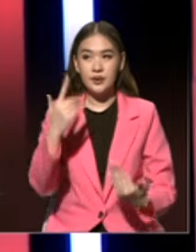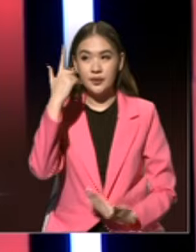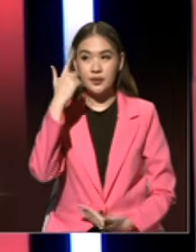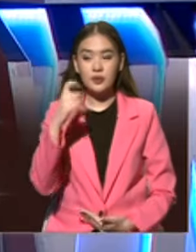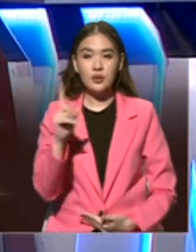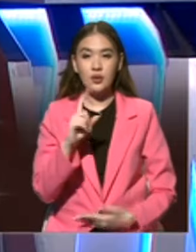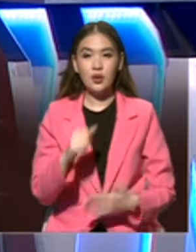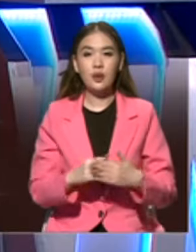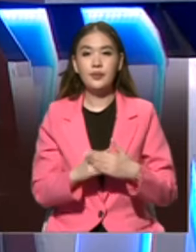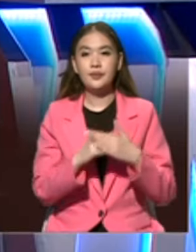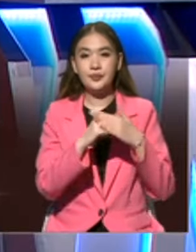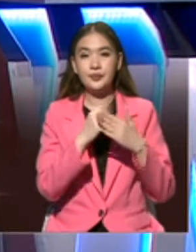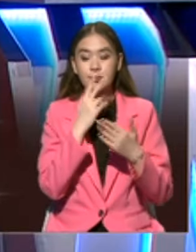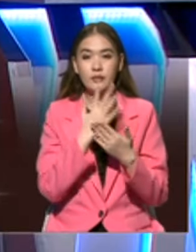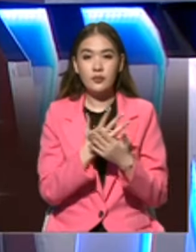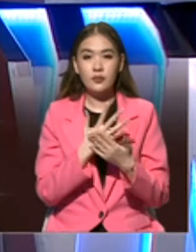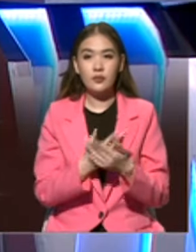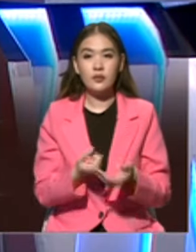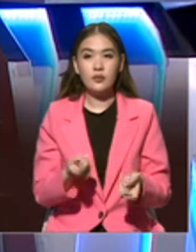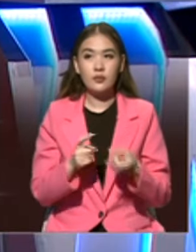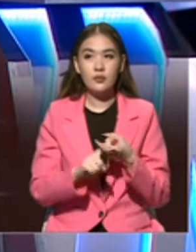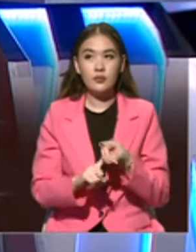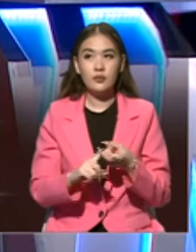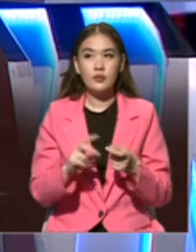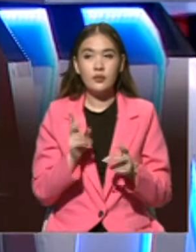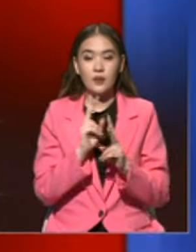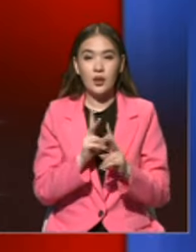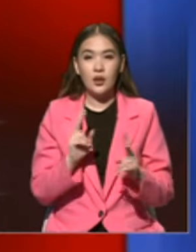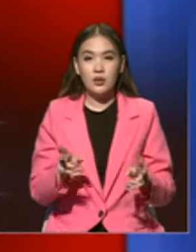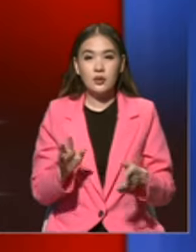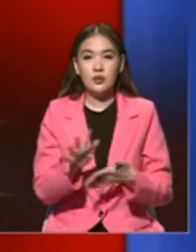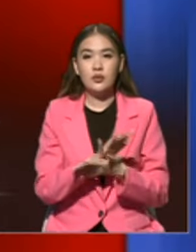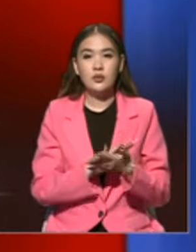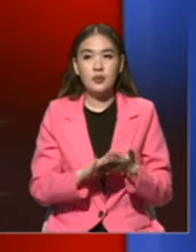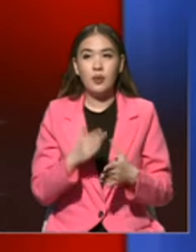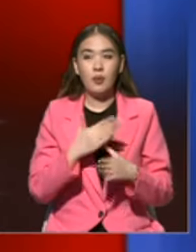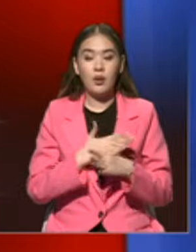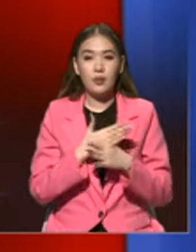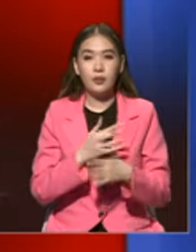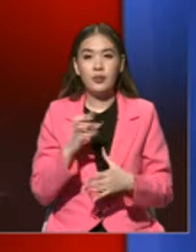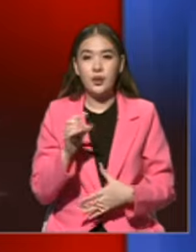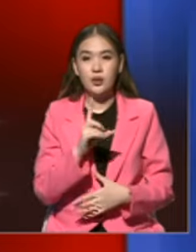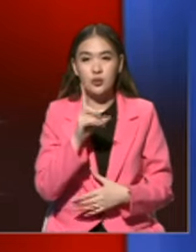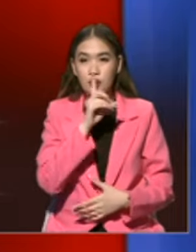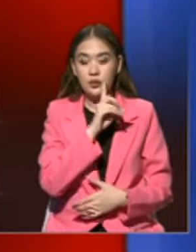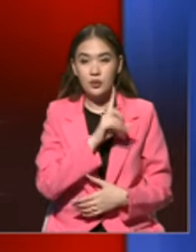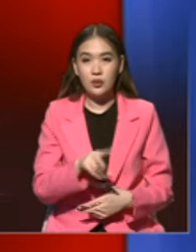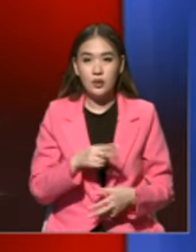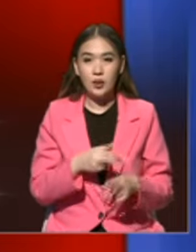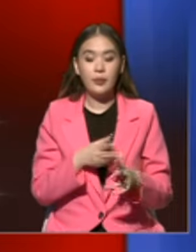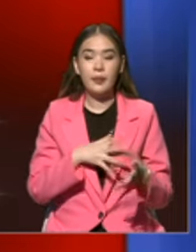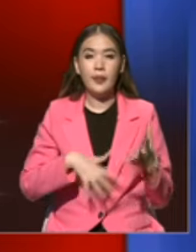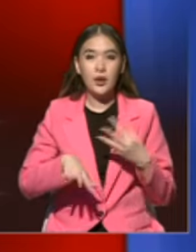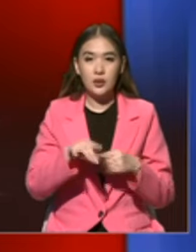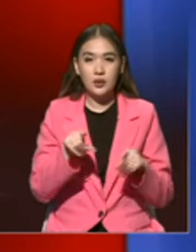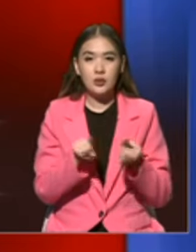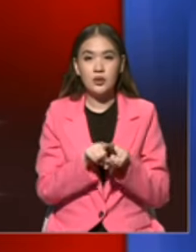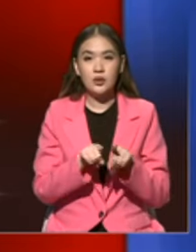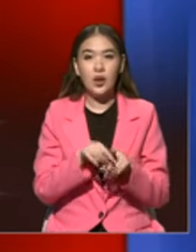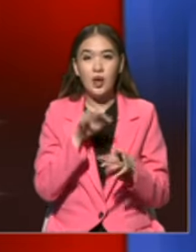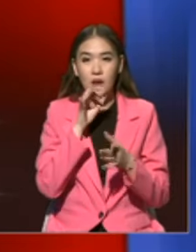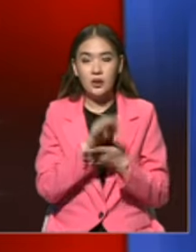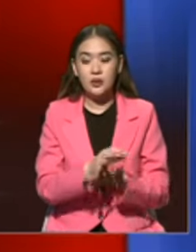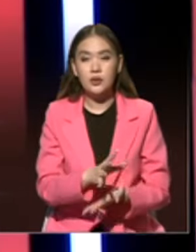деңгейде мемлекет басшысының өз деңгейі айтып отыр, ешкім көмексіз қалмайды деп. Үкімет деңгейінен барлығын айтылды.